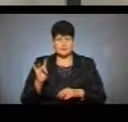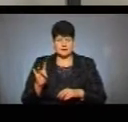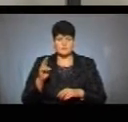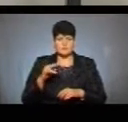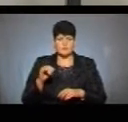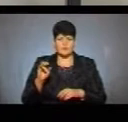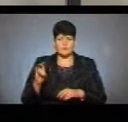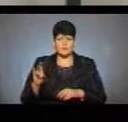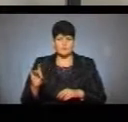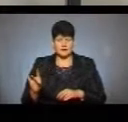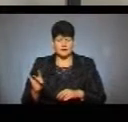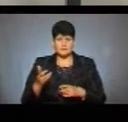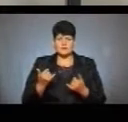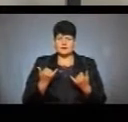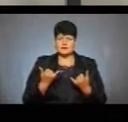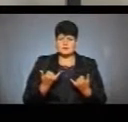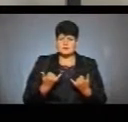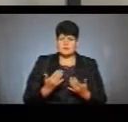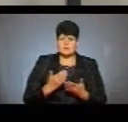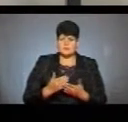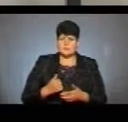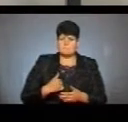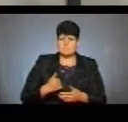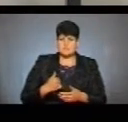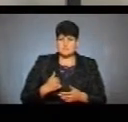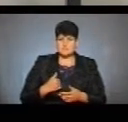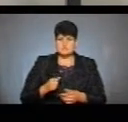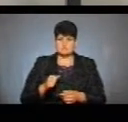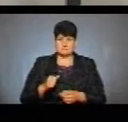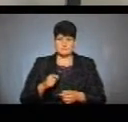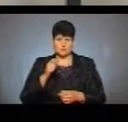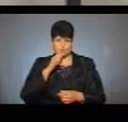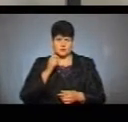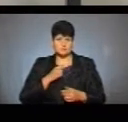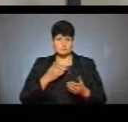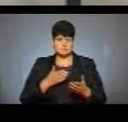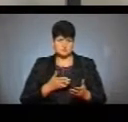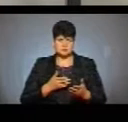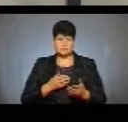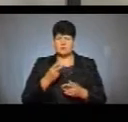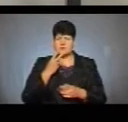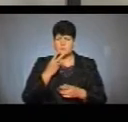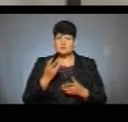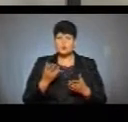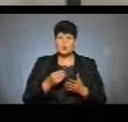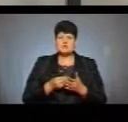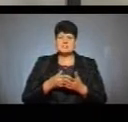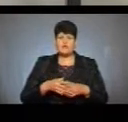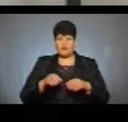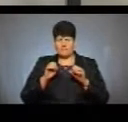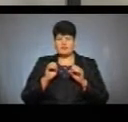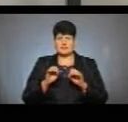зараз знаходяться бійці все ж таки Збройних сил України. Так? Ми бачимо, якою ціною